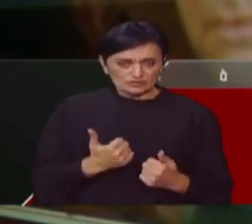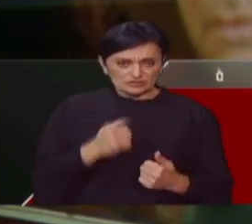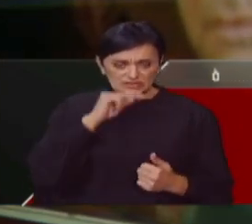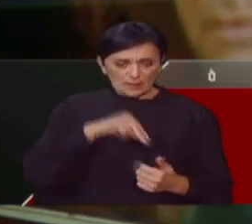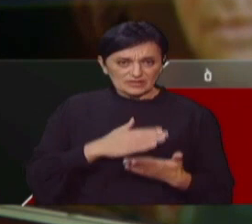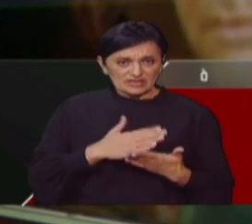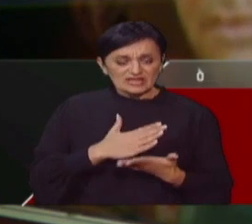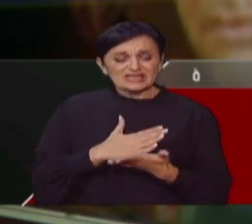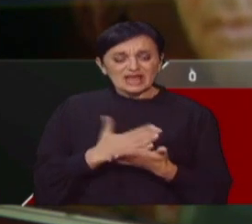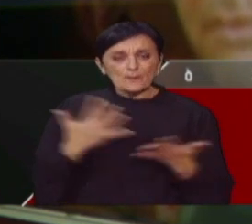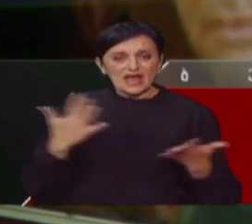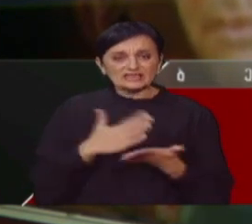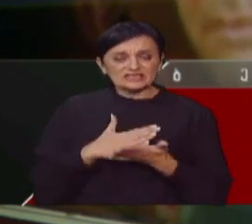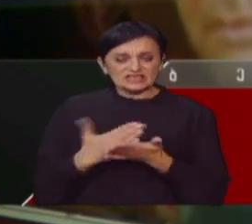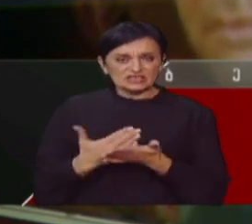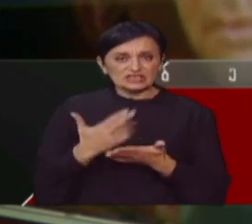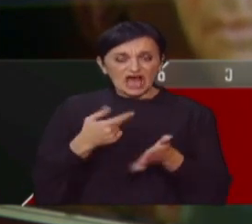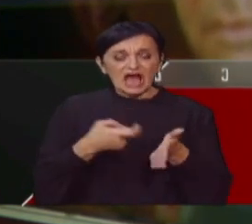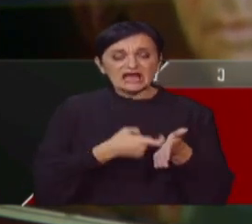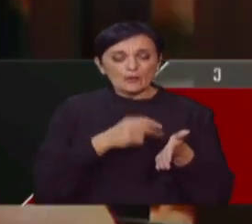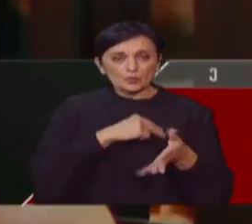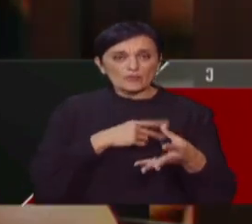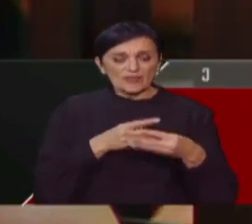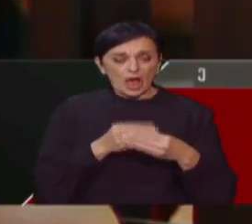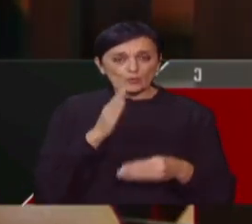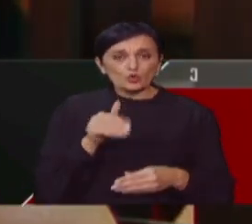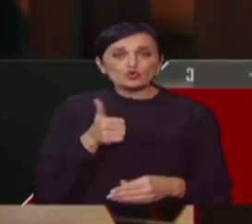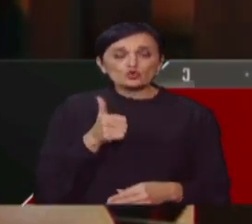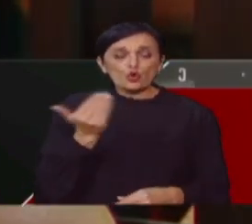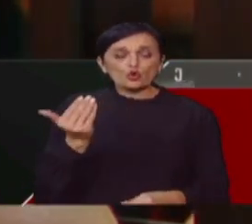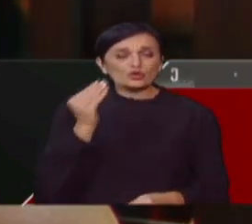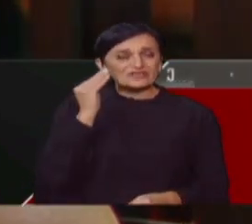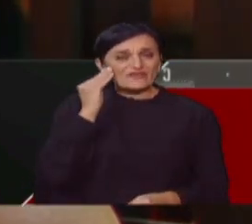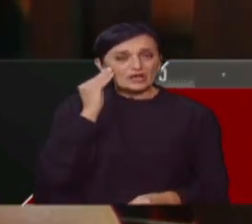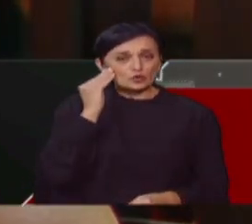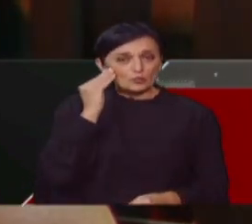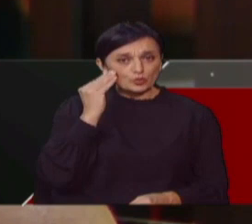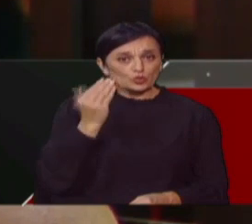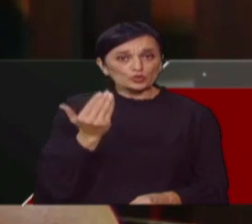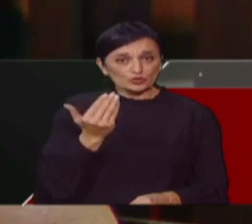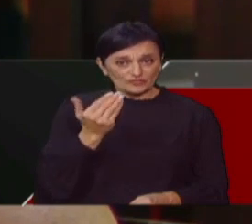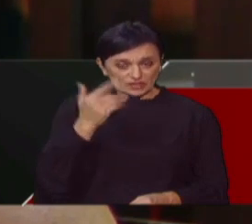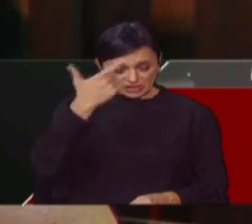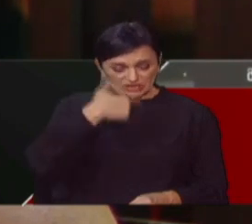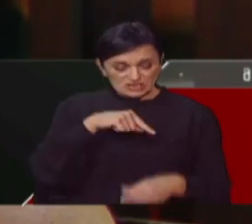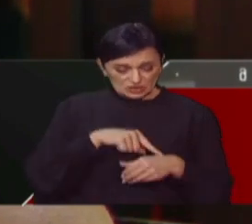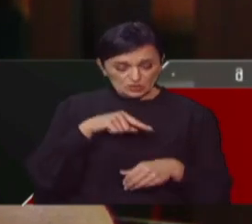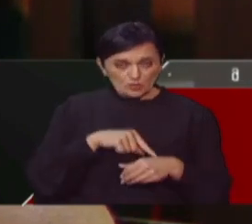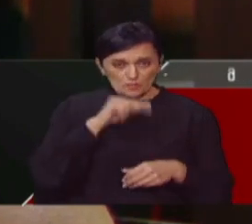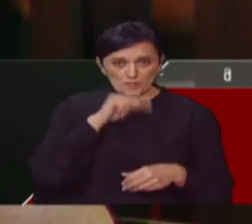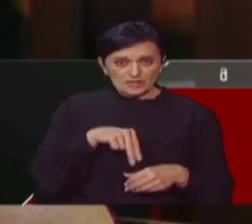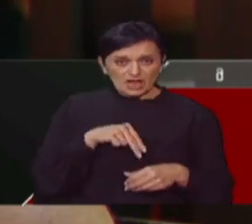metsilat. Tia. Da vadiqeb damzegastan tamshavlobas. Rogoria tveni pozitsia? Tsnob tu ara tavs damashavat